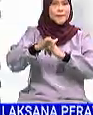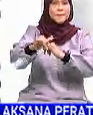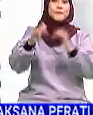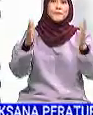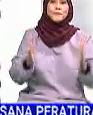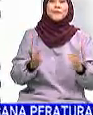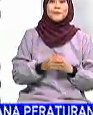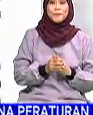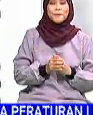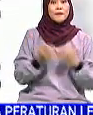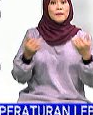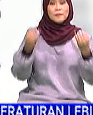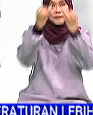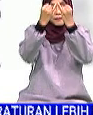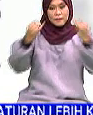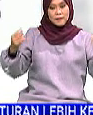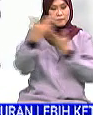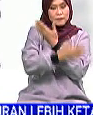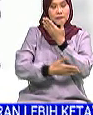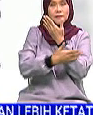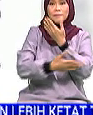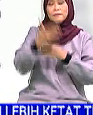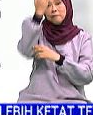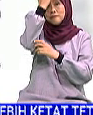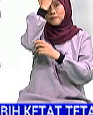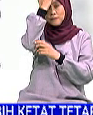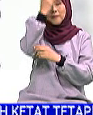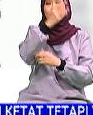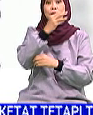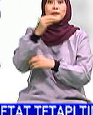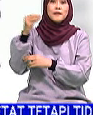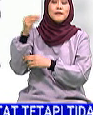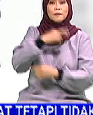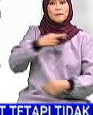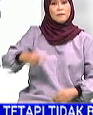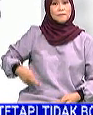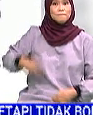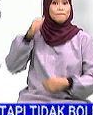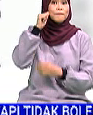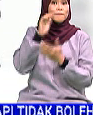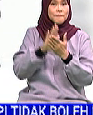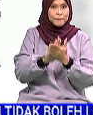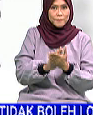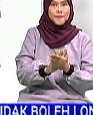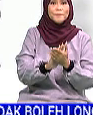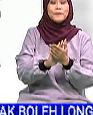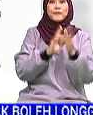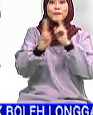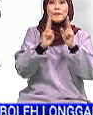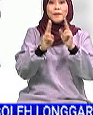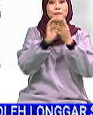kenyataan Istana Negara seri Paduka Baginda yang di-pertuan agung dan Sri Paduka Baginda Raja Permaisuri agong mentahirkan